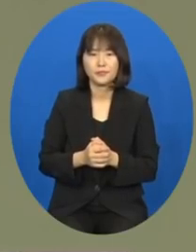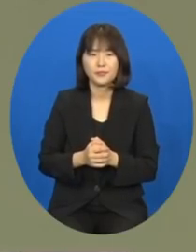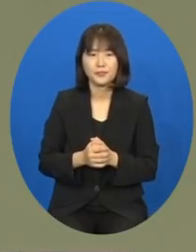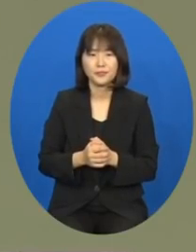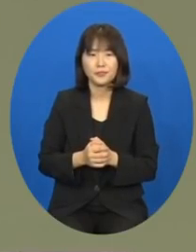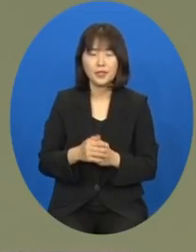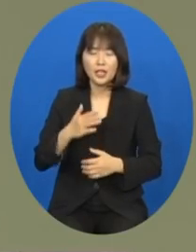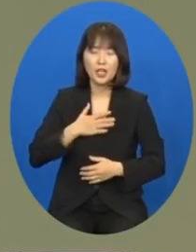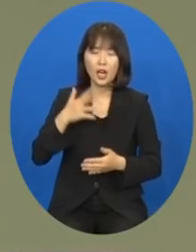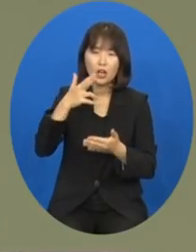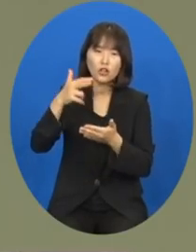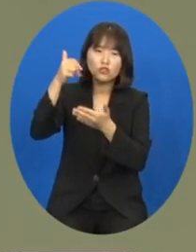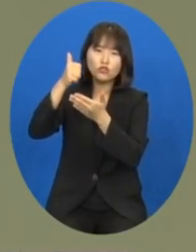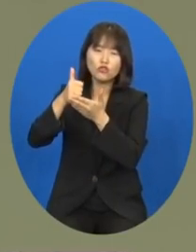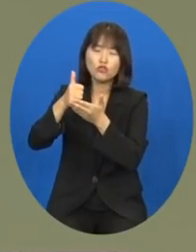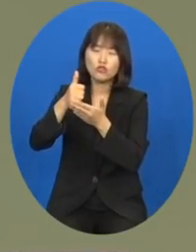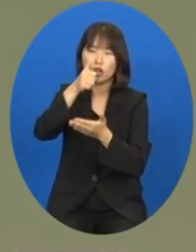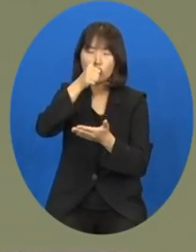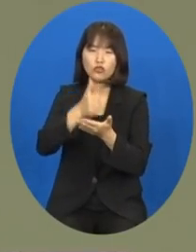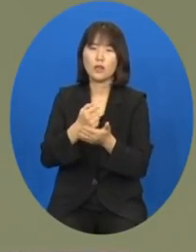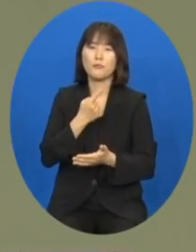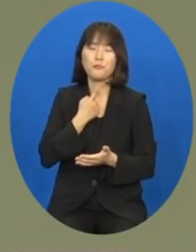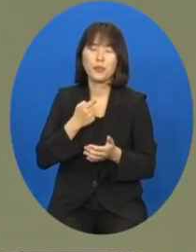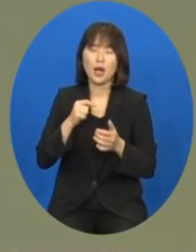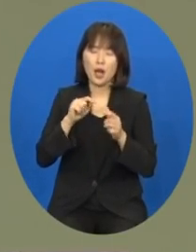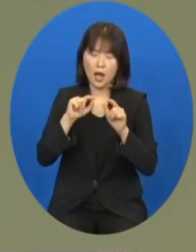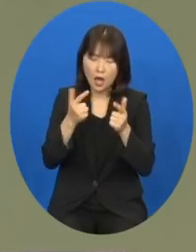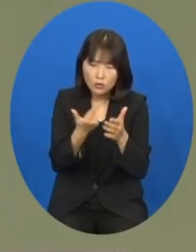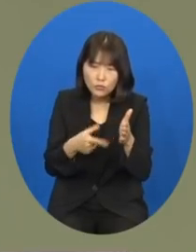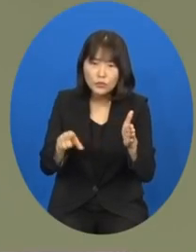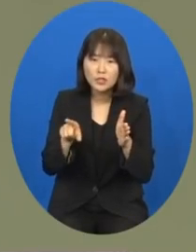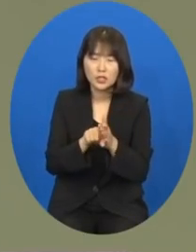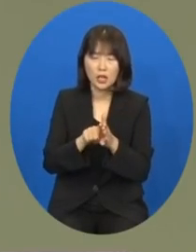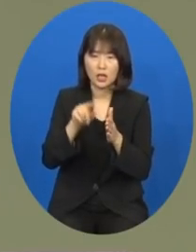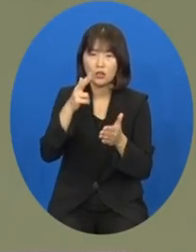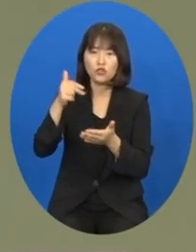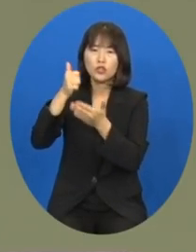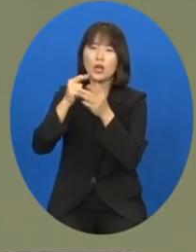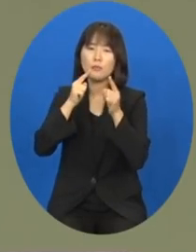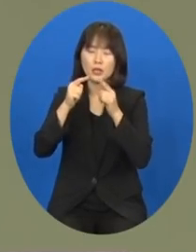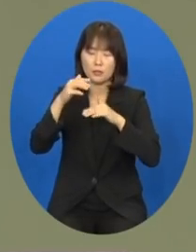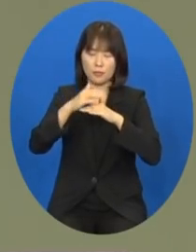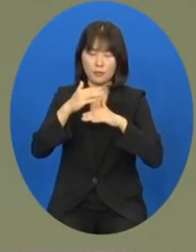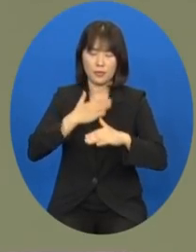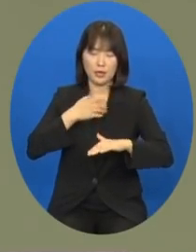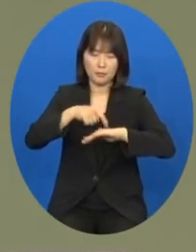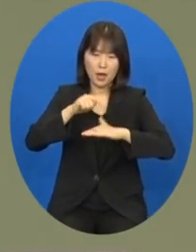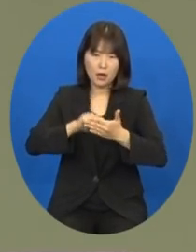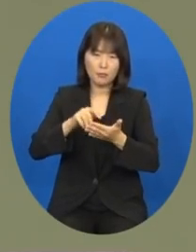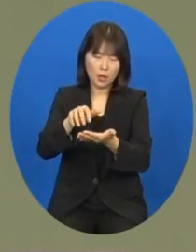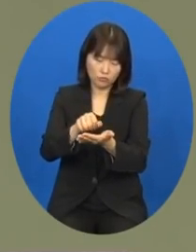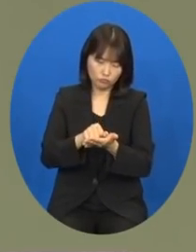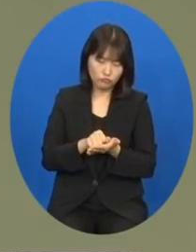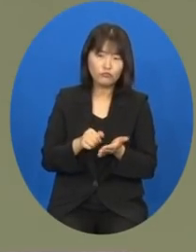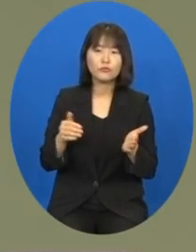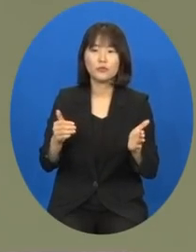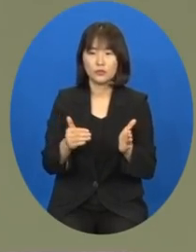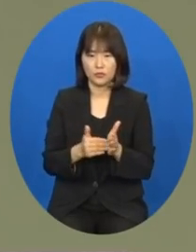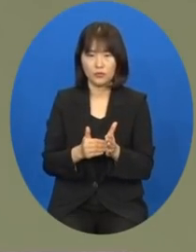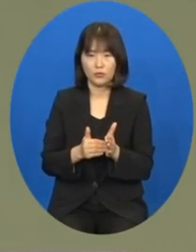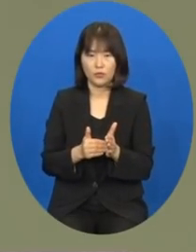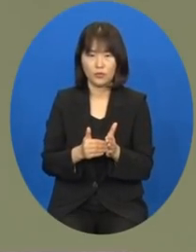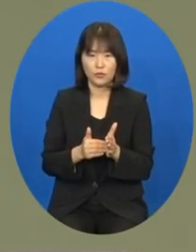하죠 내가 주께 범죄하지 아니하려 하여 주의 말씀을 내 마음에 두었습니다 왜냐하면